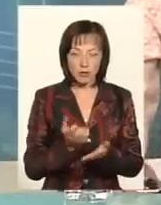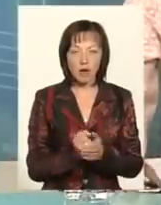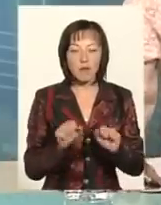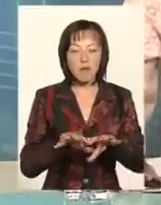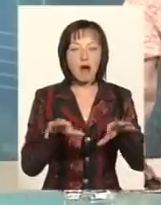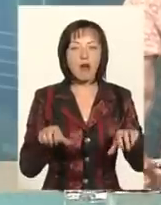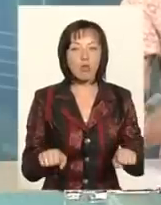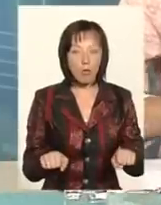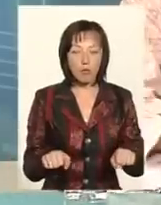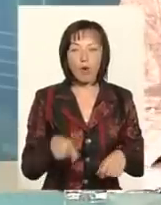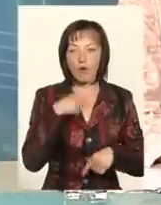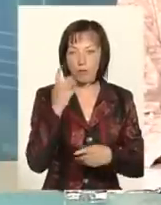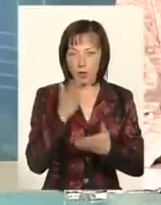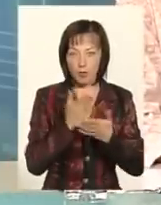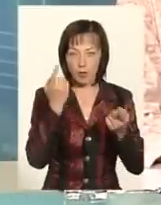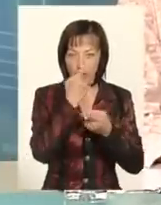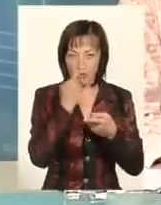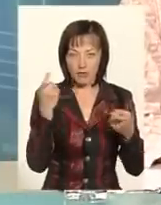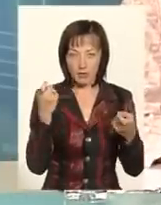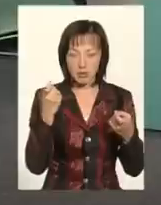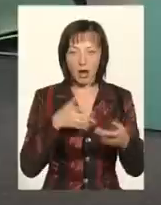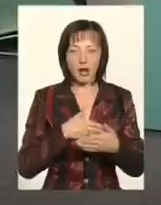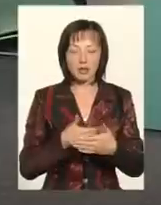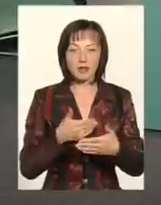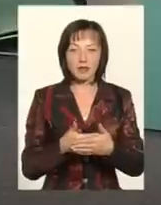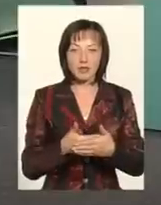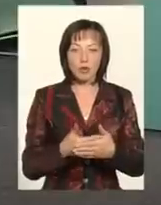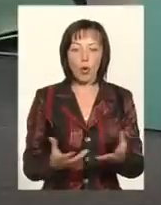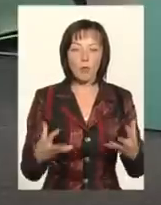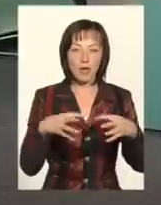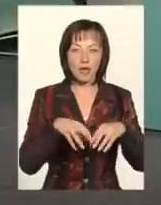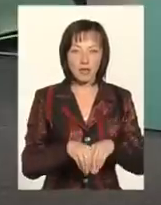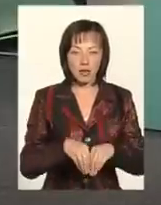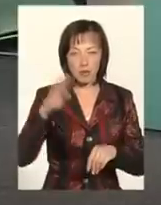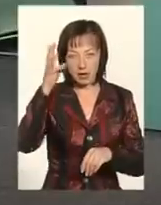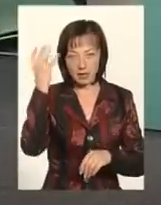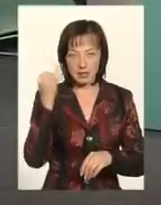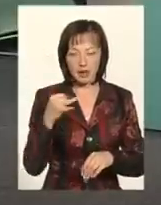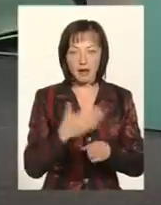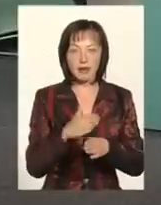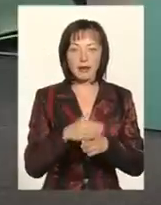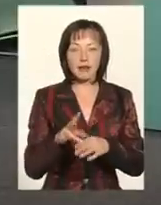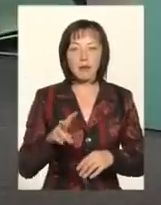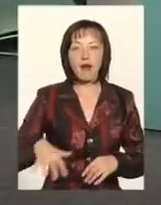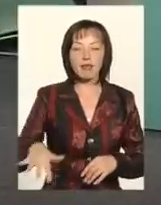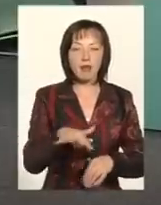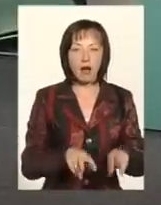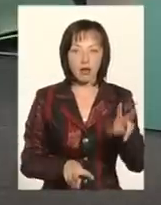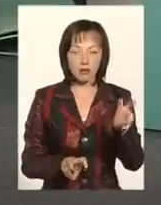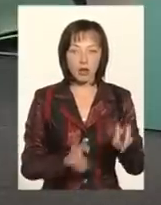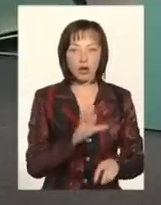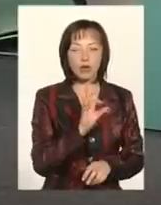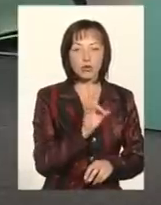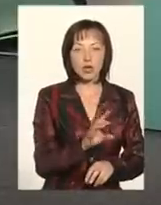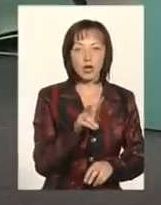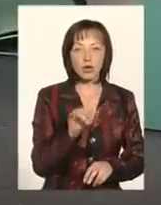майном про це говоримо в прямому ефірі з активістами громадського об'єднання Хмельницький Кредитний Майдан рустамом